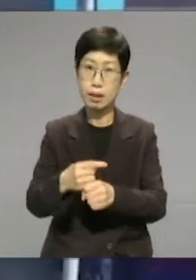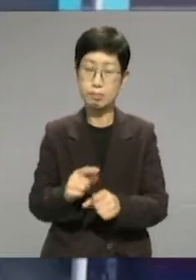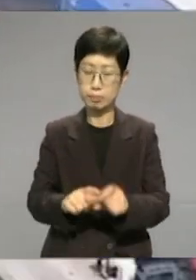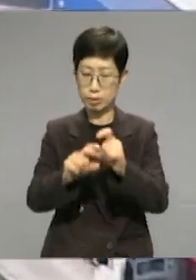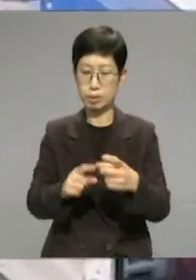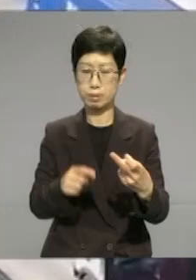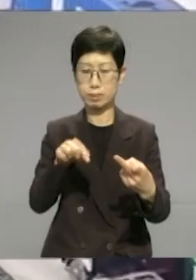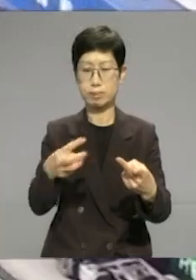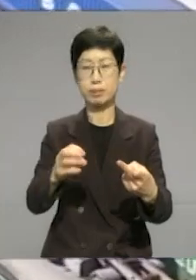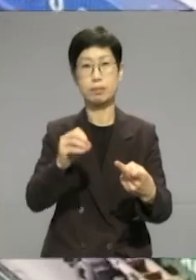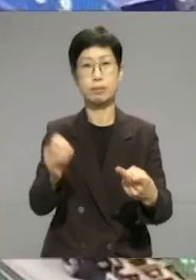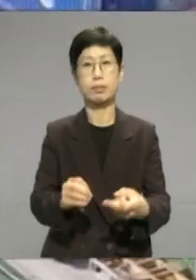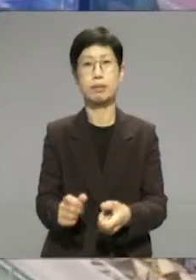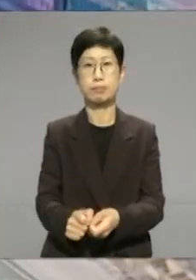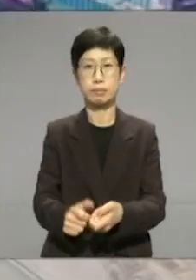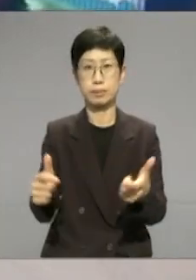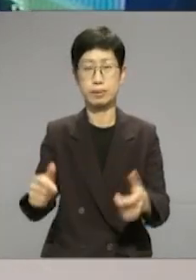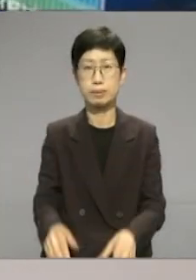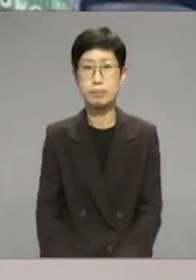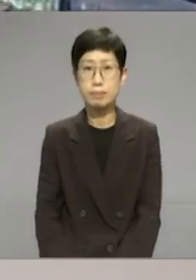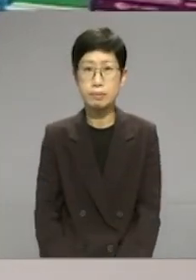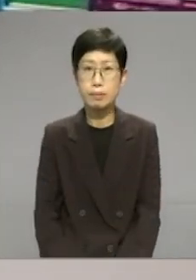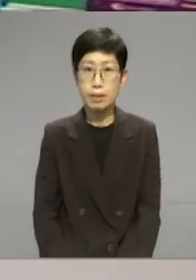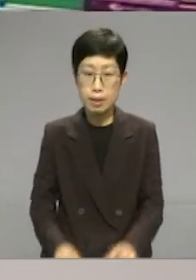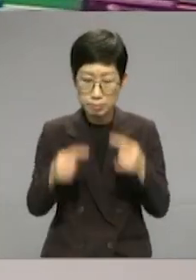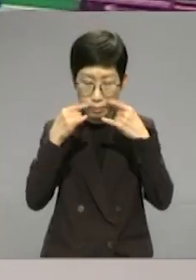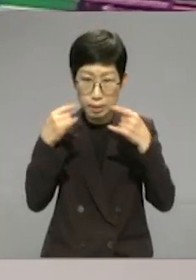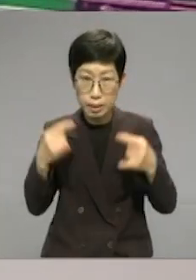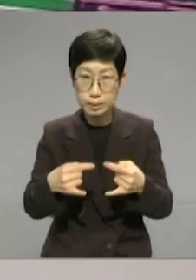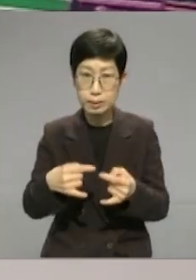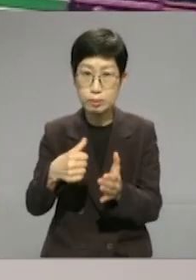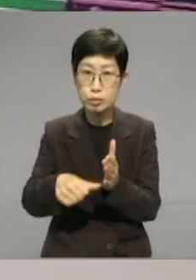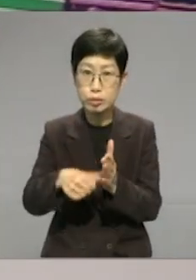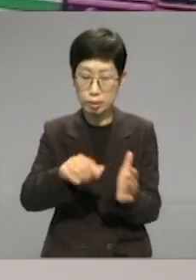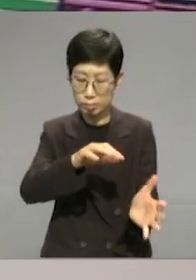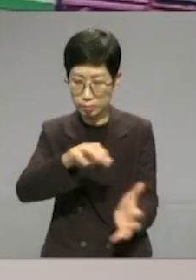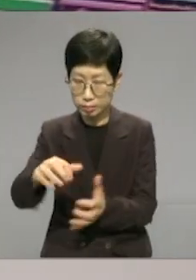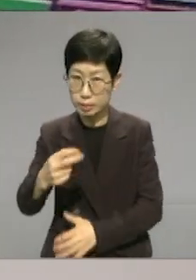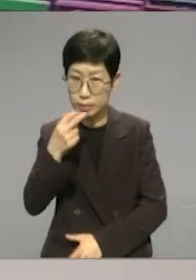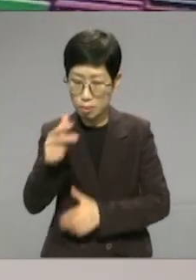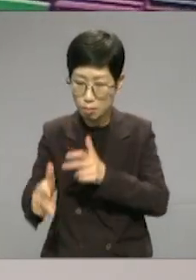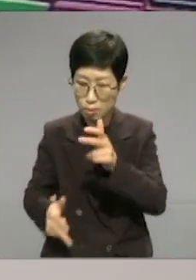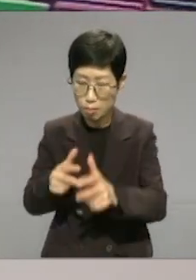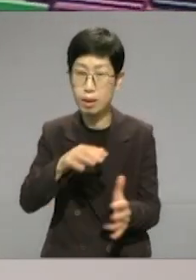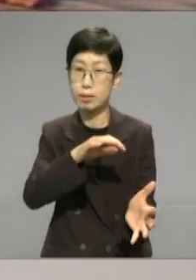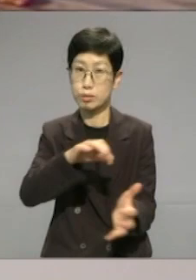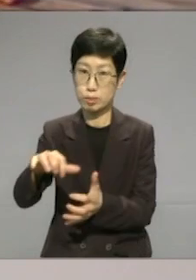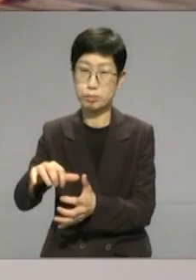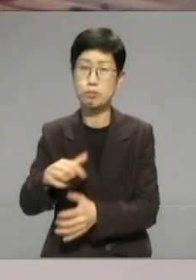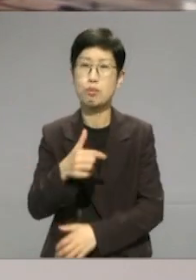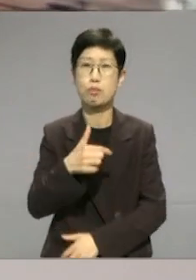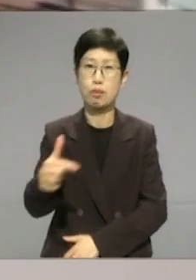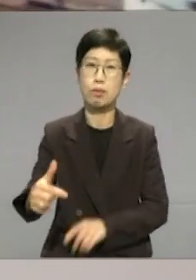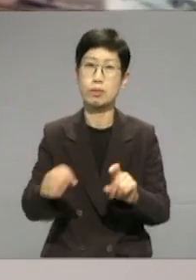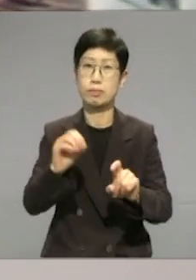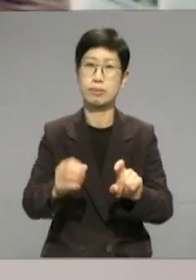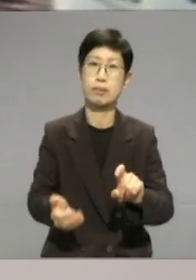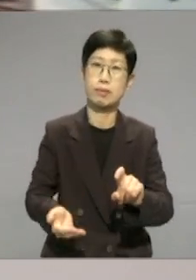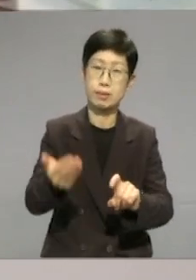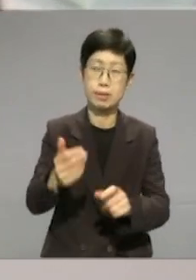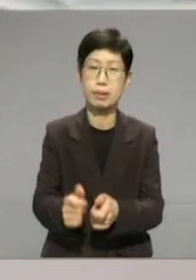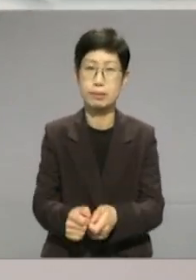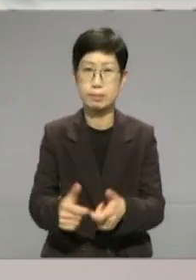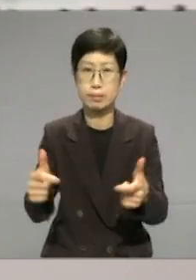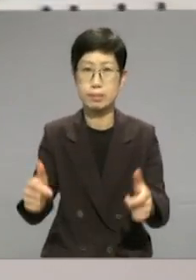12.3% 증가했는데요. 중국의 프랑스 소재 기술 제품과 생명공학 제품 등의 수입도 모두 두 자릿수 성장률을